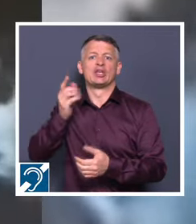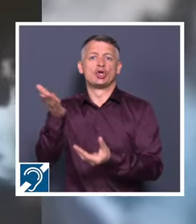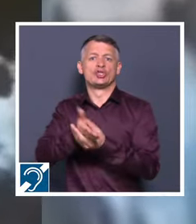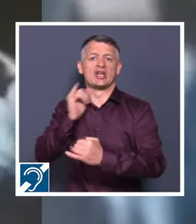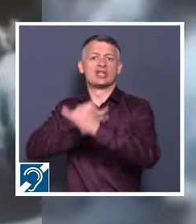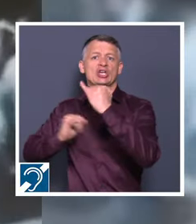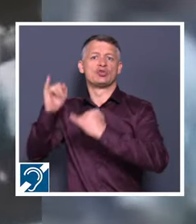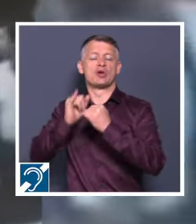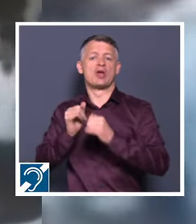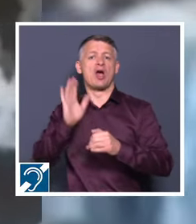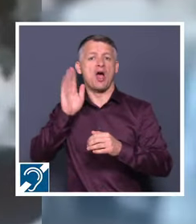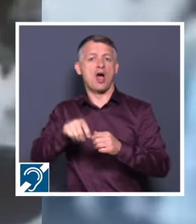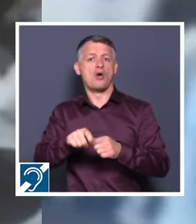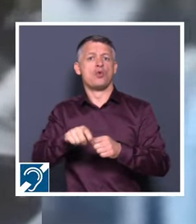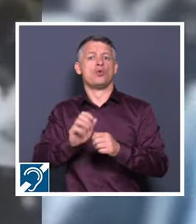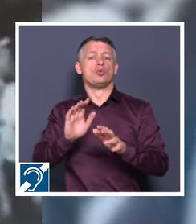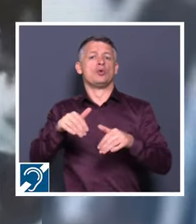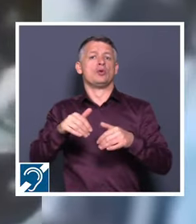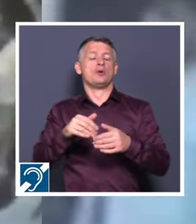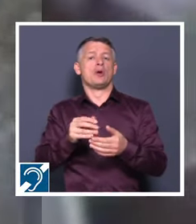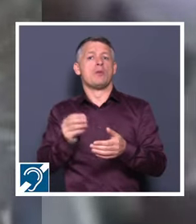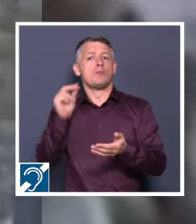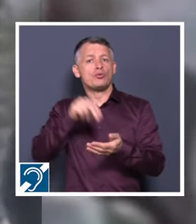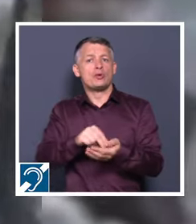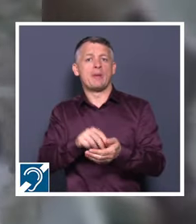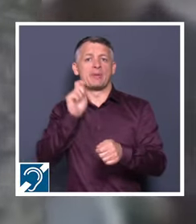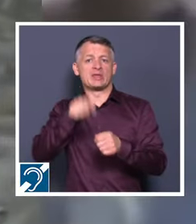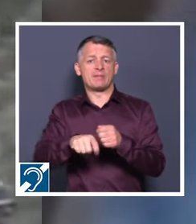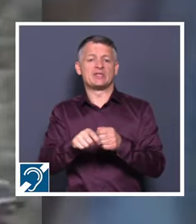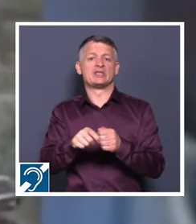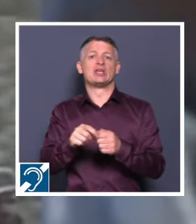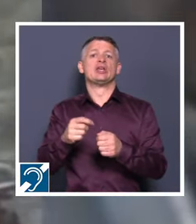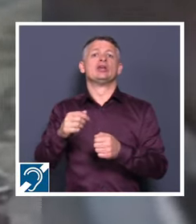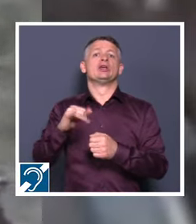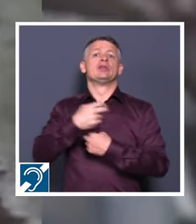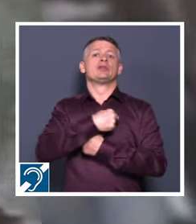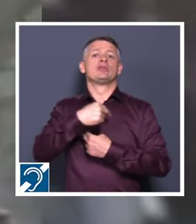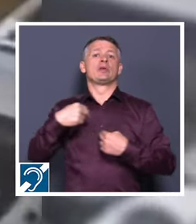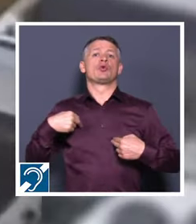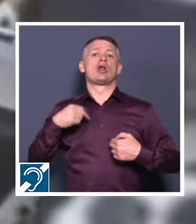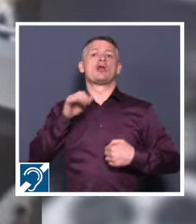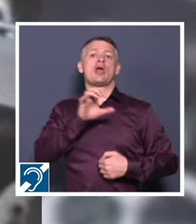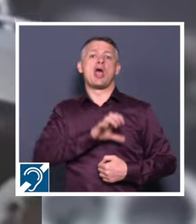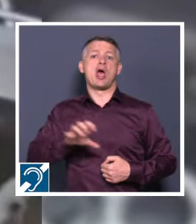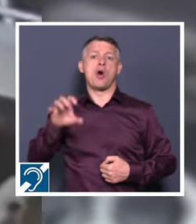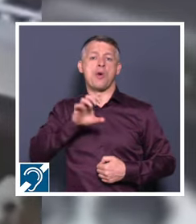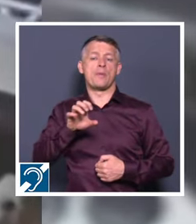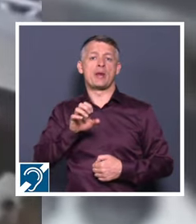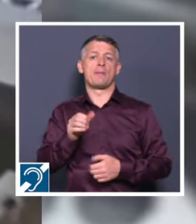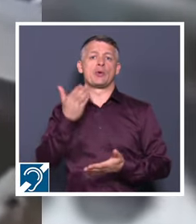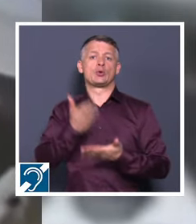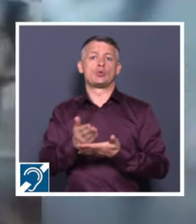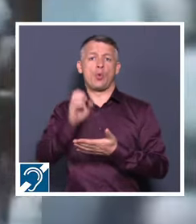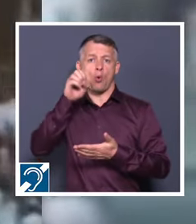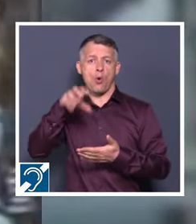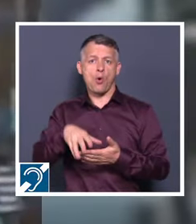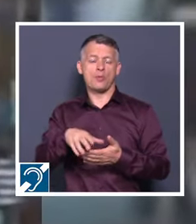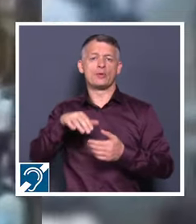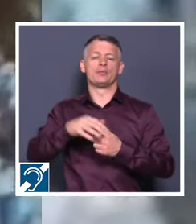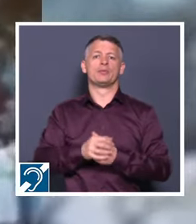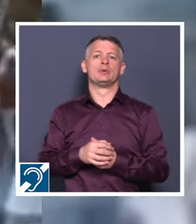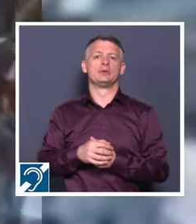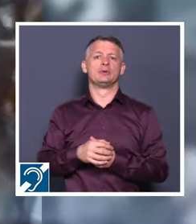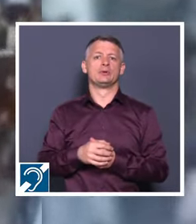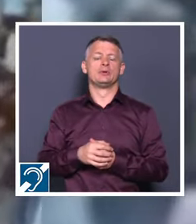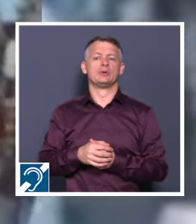încadrarea dată de Curtea Europeană a Drepturilor Omului, nu de parchetul general și nici de Ministrul Justiției și nici de nimeni în România. De Curtea Europeană a